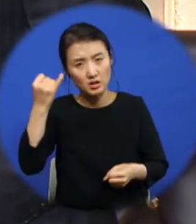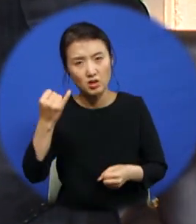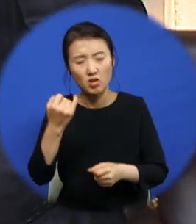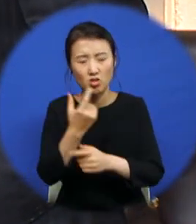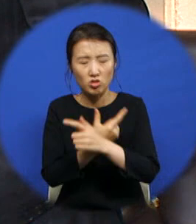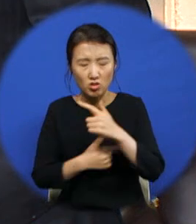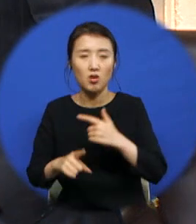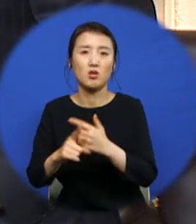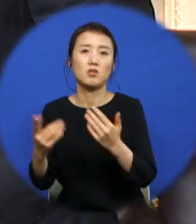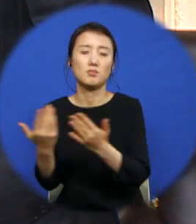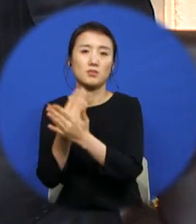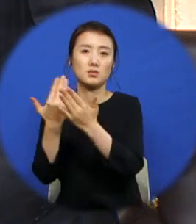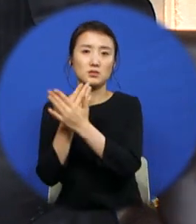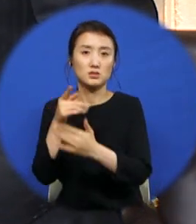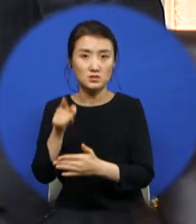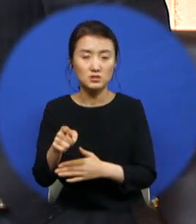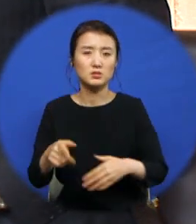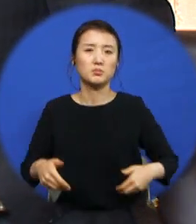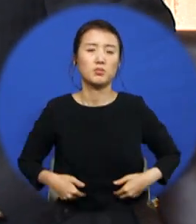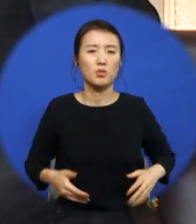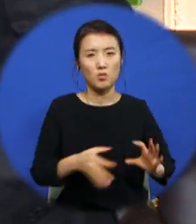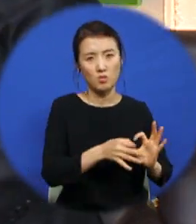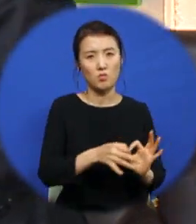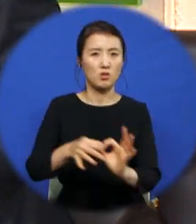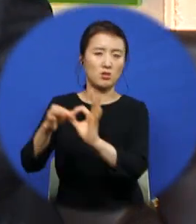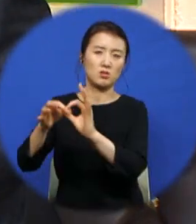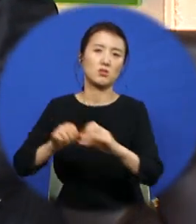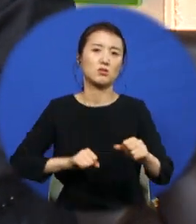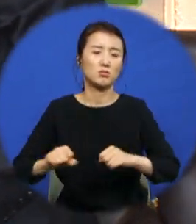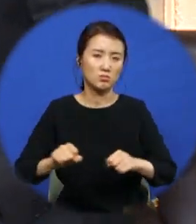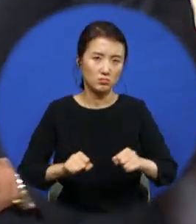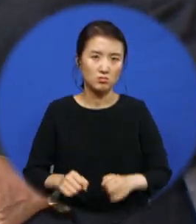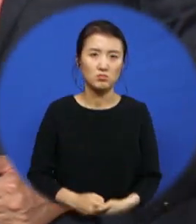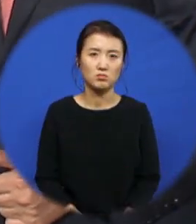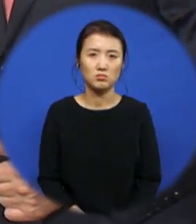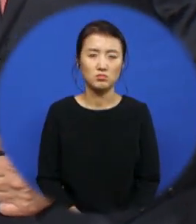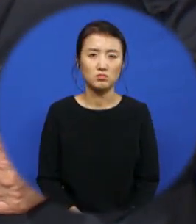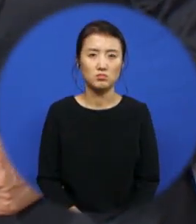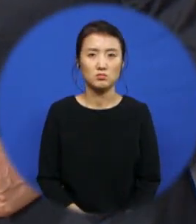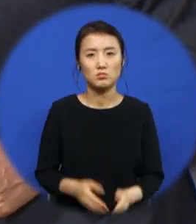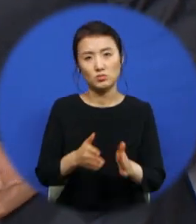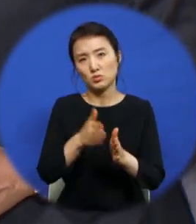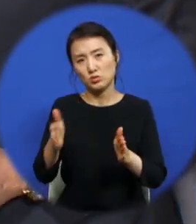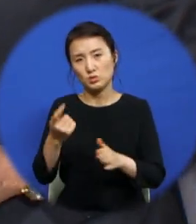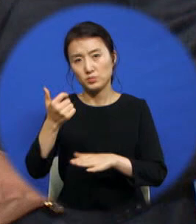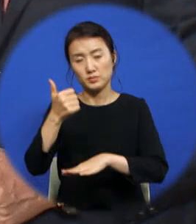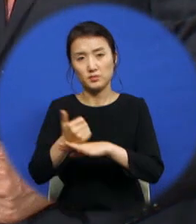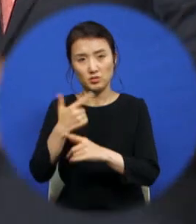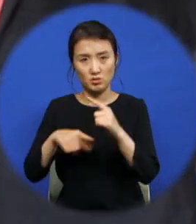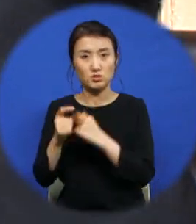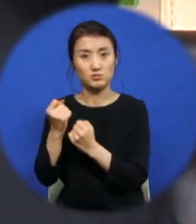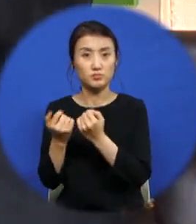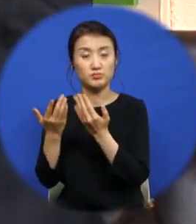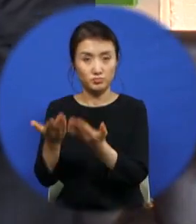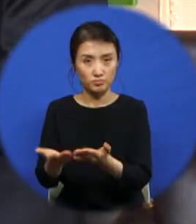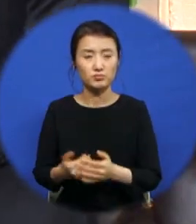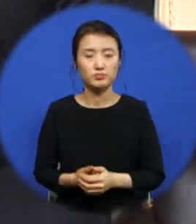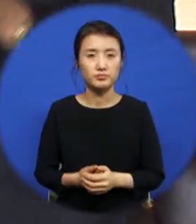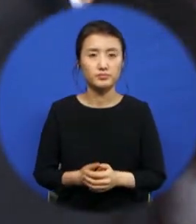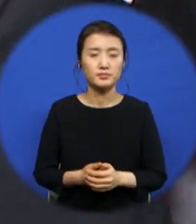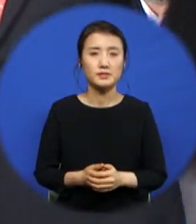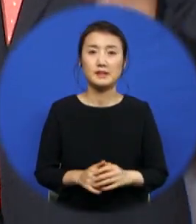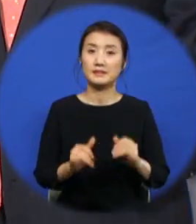개선하고 완전하게 하는 것이라고 믿고 행동합니다 이런 욧 이 부분은 조금 이따 한번 데 말씀 드릴 테니까 그냥 사람은